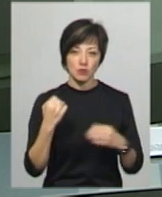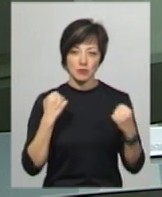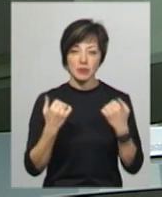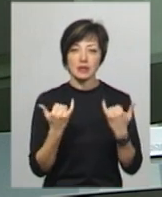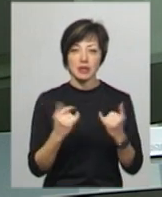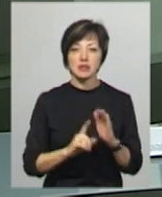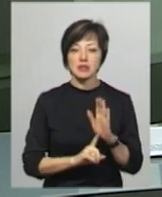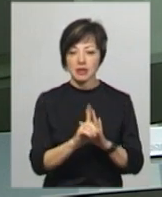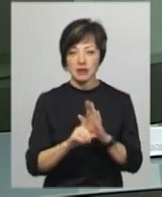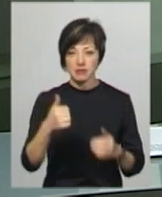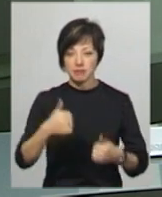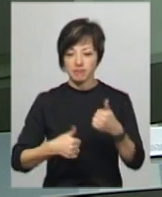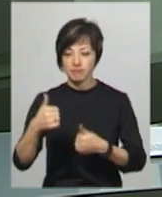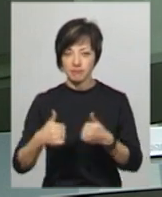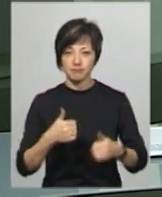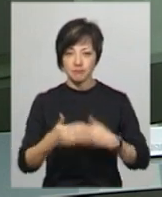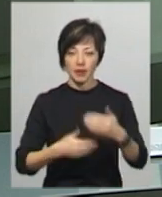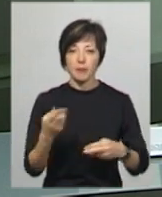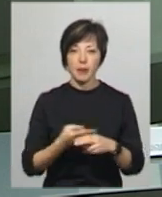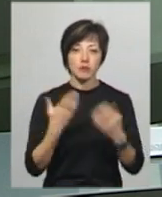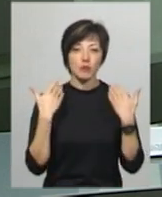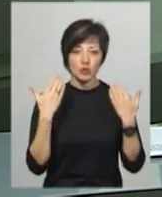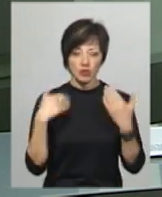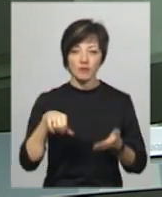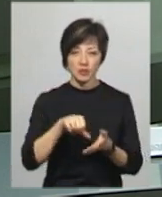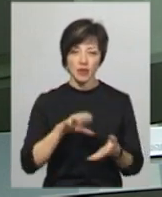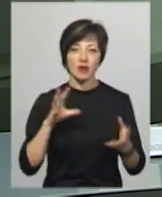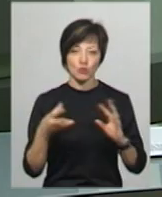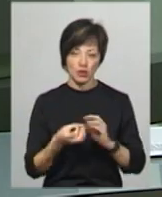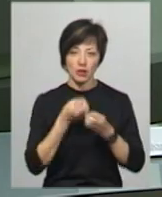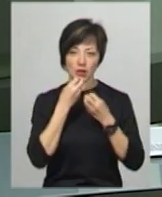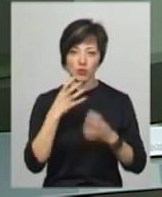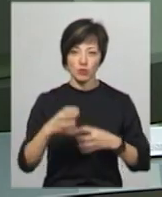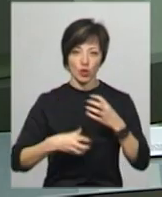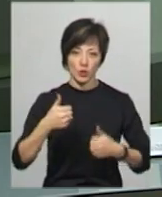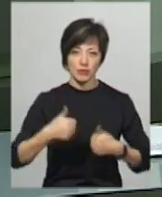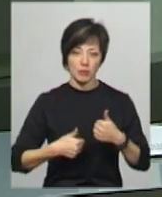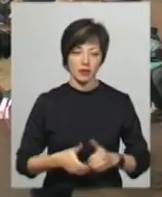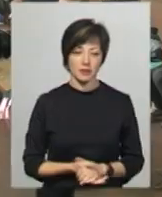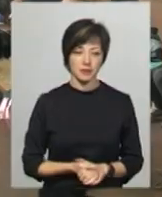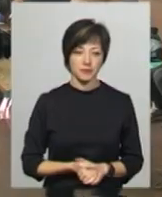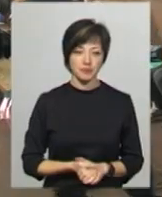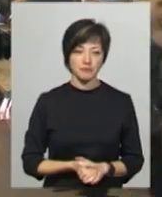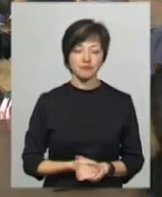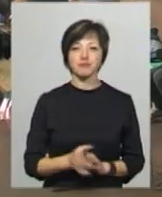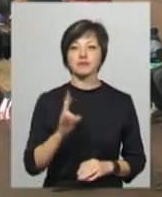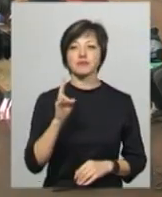зараз старти за стартами, але й без перепочинку Марина виступить результативно на міжнародних змаганнях. На